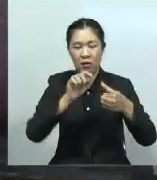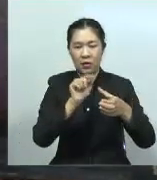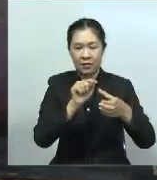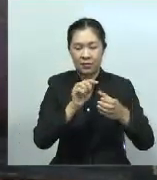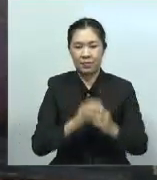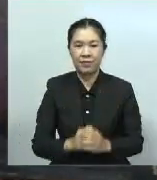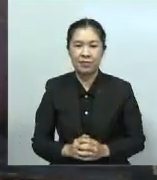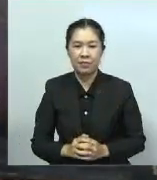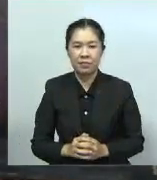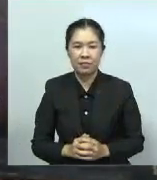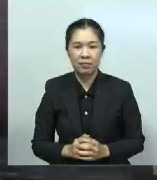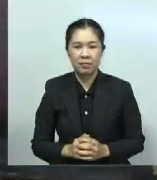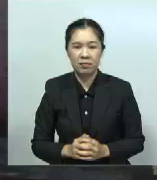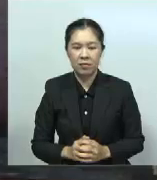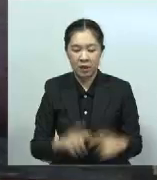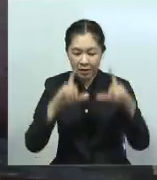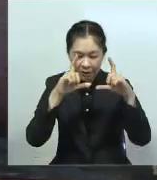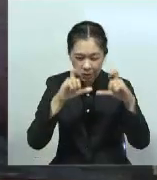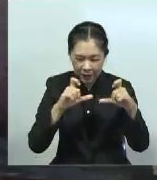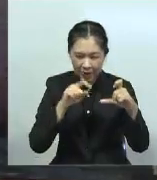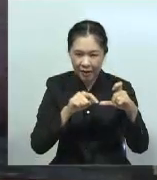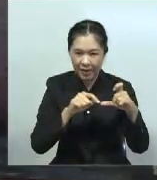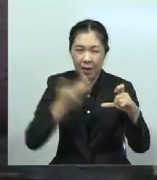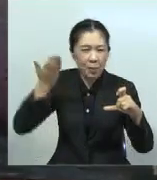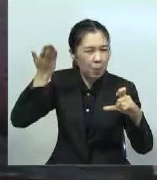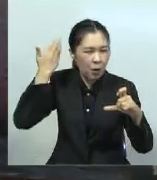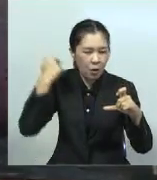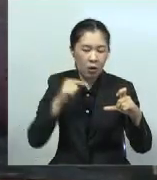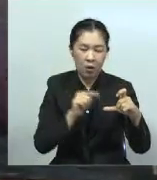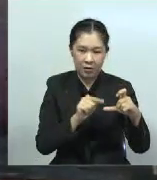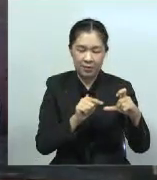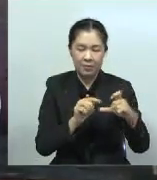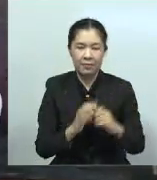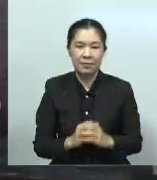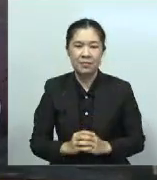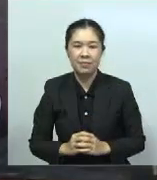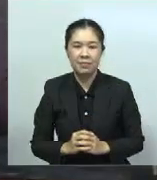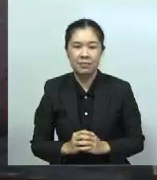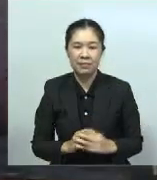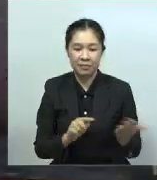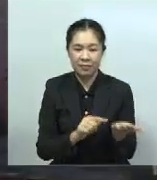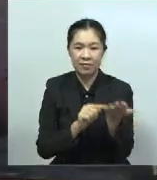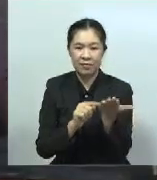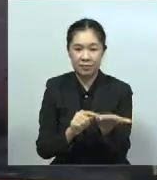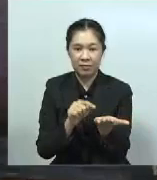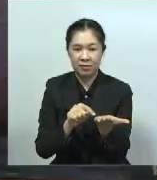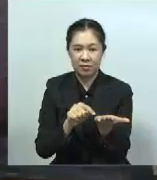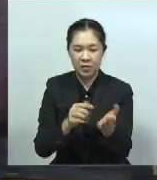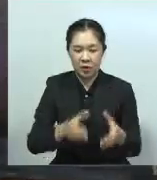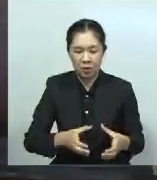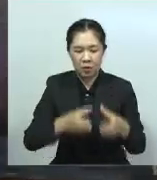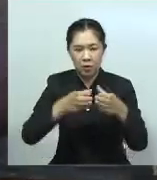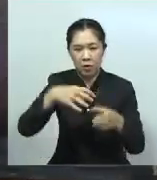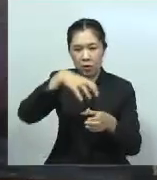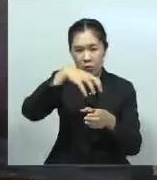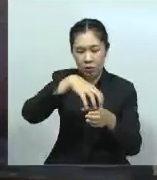ด็นนี้ชัดเจนว่ารูปถ่ายเก่าในสมัยรัชกาลที่4และต่อร.5เนี่ยด้านในเชิงเทินเนี่ยจะมีหัวด้